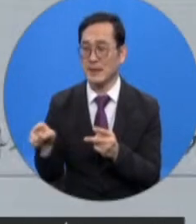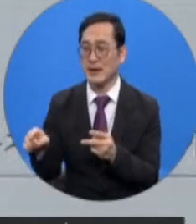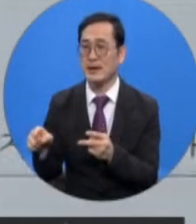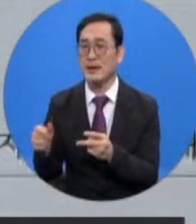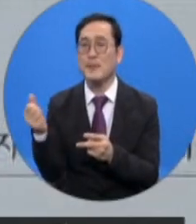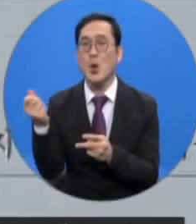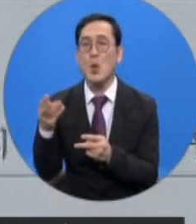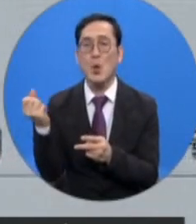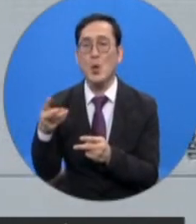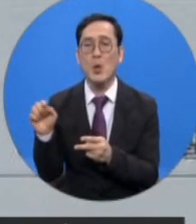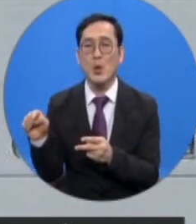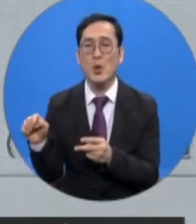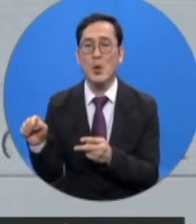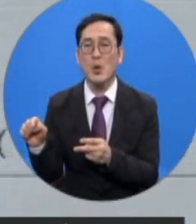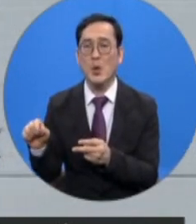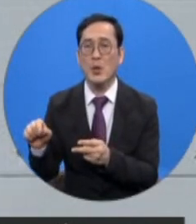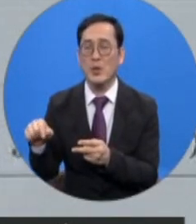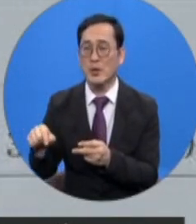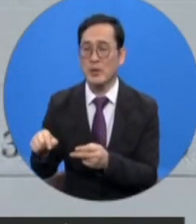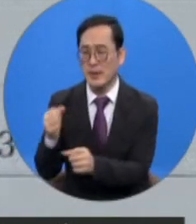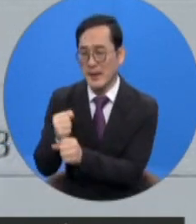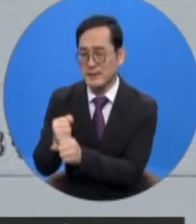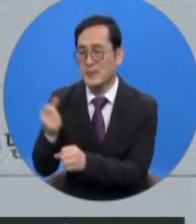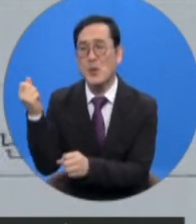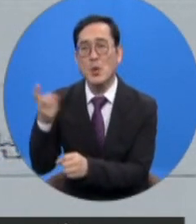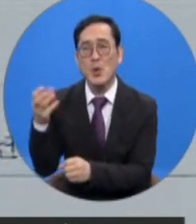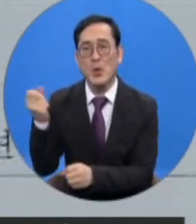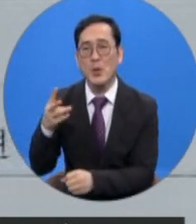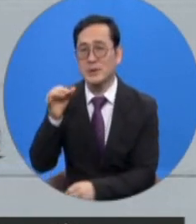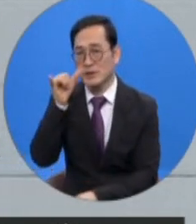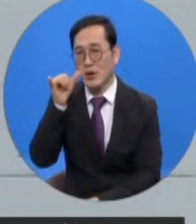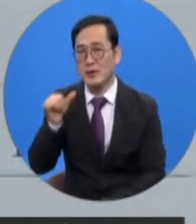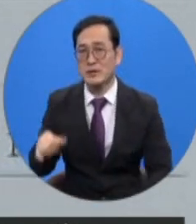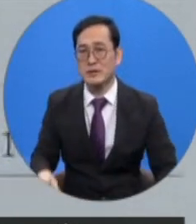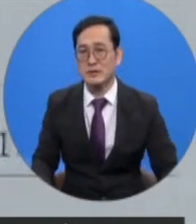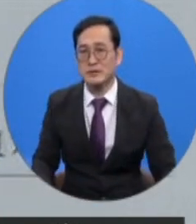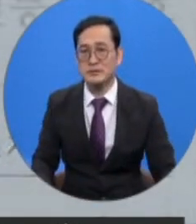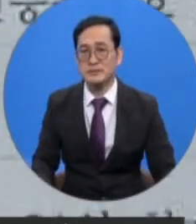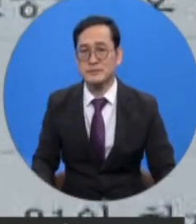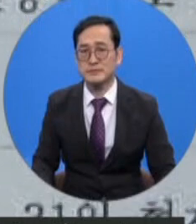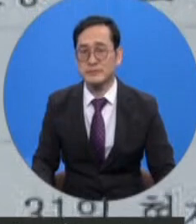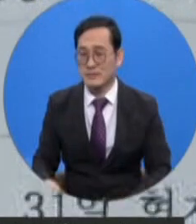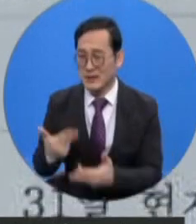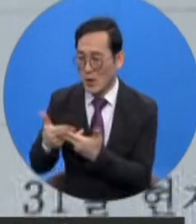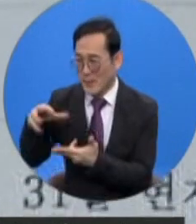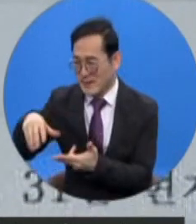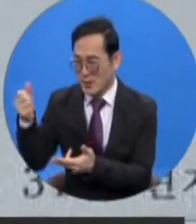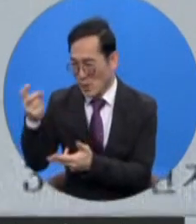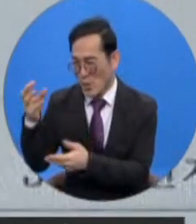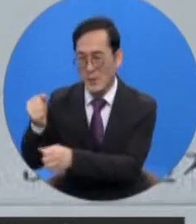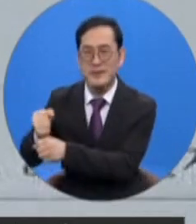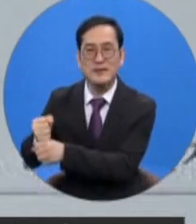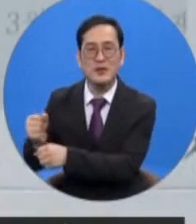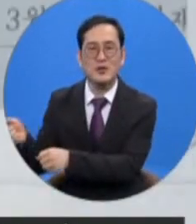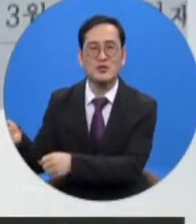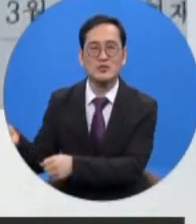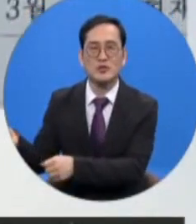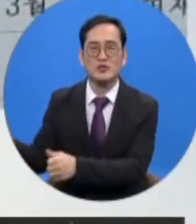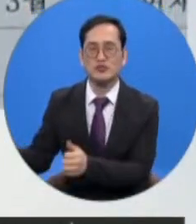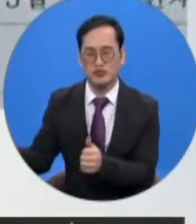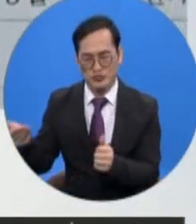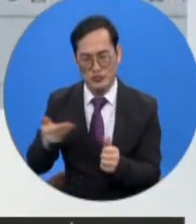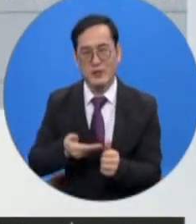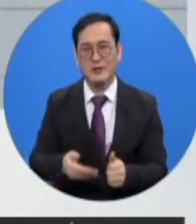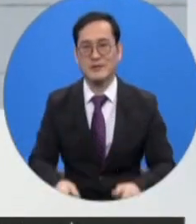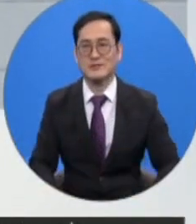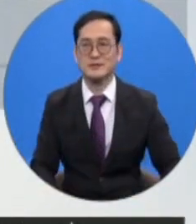내용들을 얘기를 하고 있는 것 같습니다. 하지만 이 재직증명서를 발급받는 거는 결국 협회에서 발급을 해주는 것이고 여기서 김건희 대표가 직접적으로